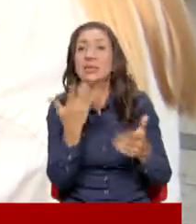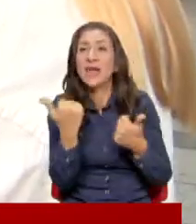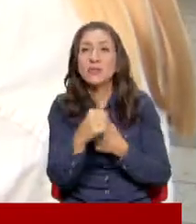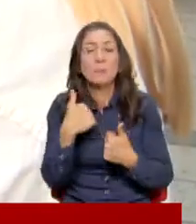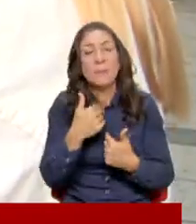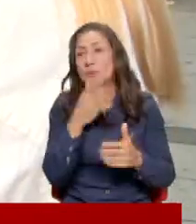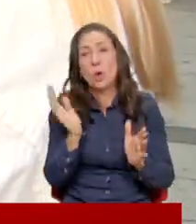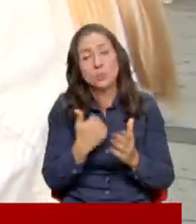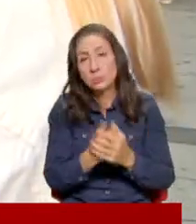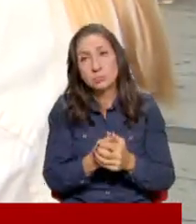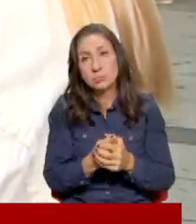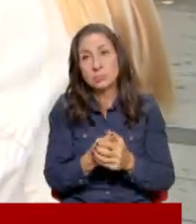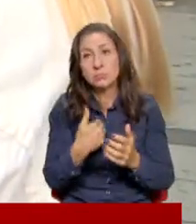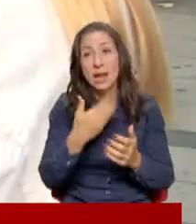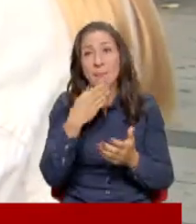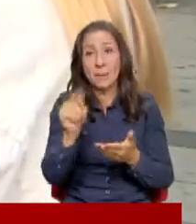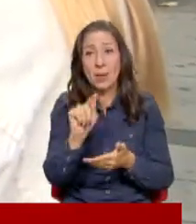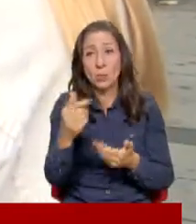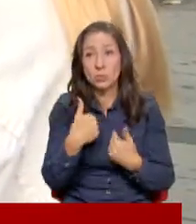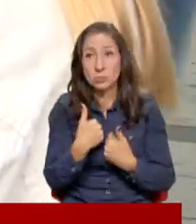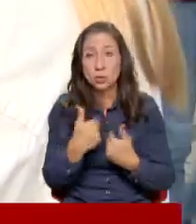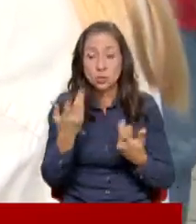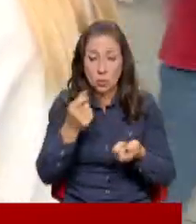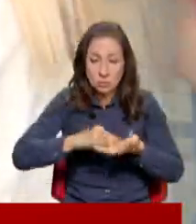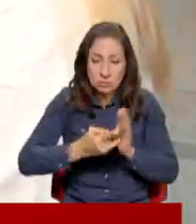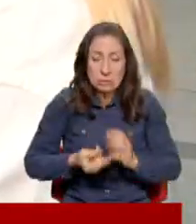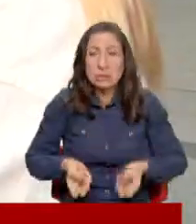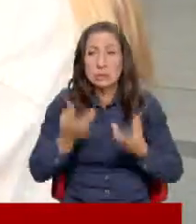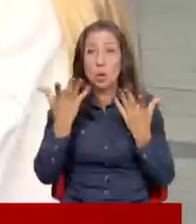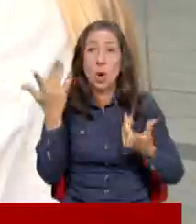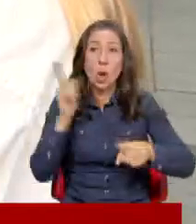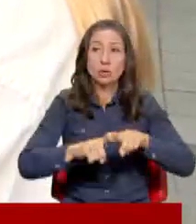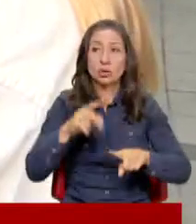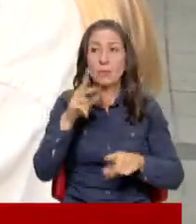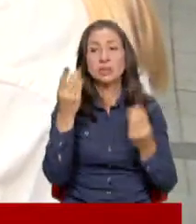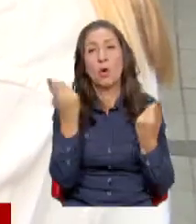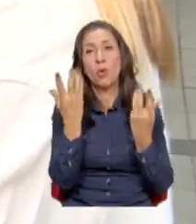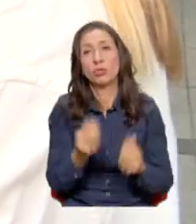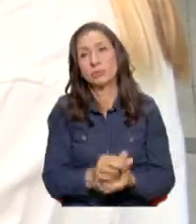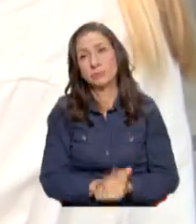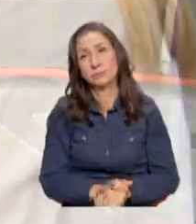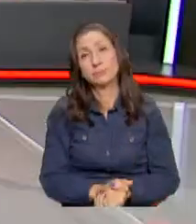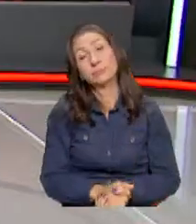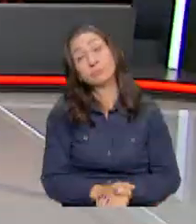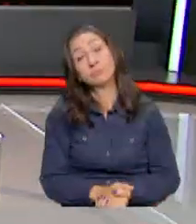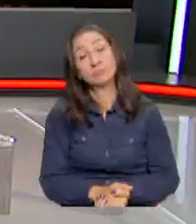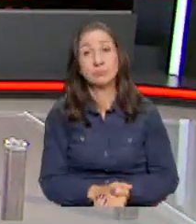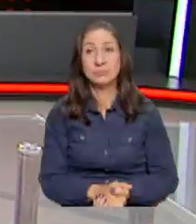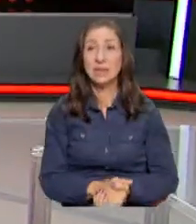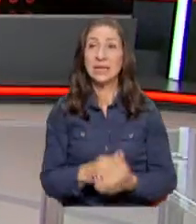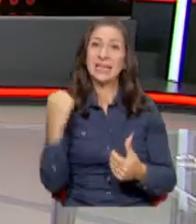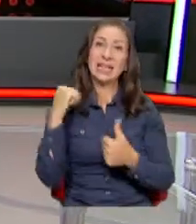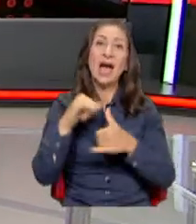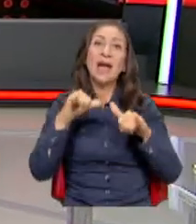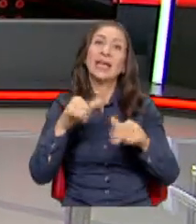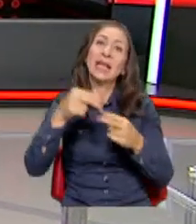bilmiyorum Ben emekli Memurum zaten zor geçiniyoruz lüks gibi bir şey oldu artık Yine